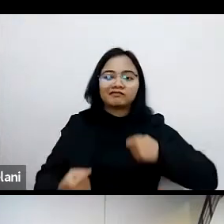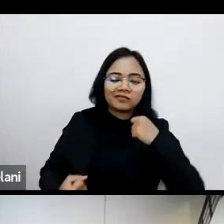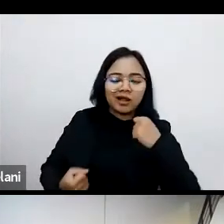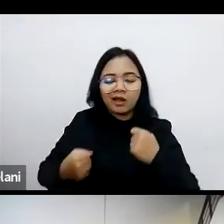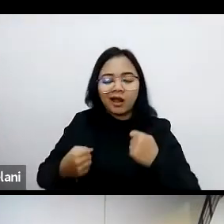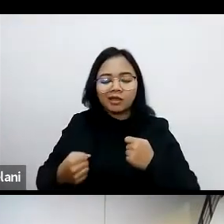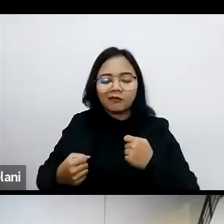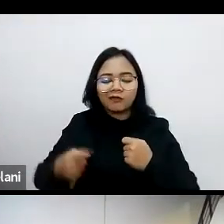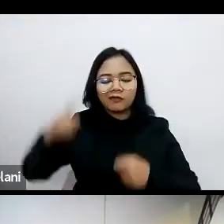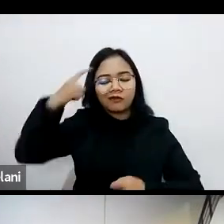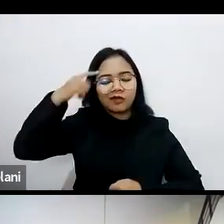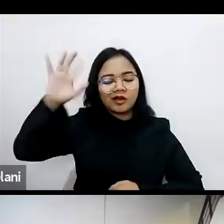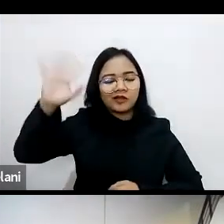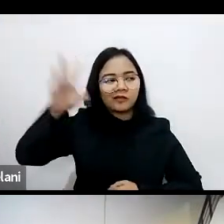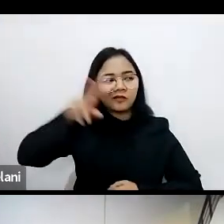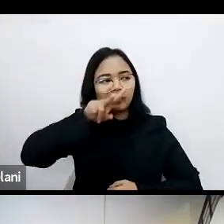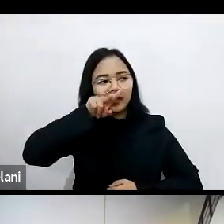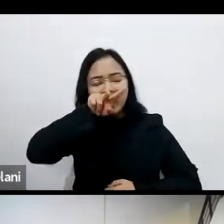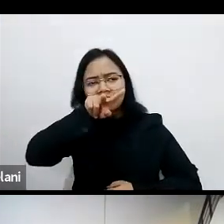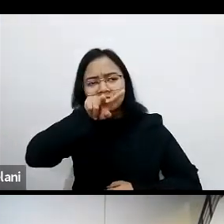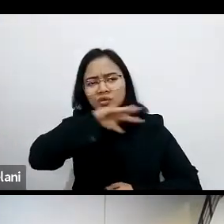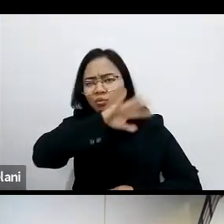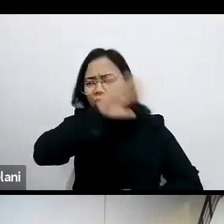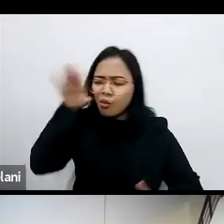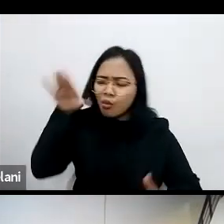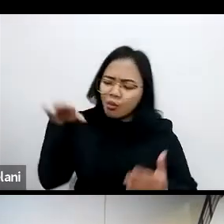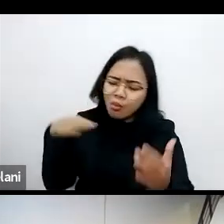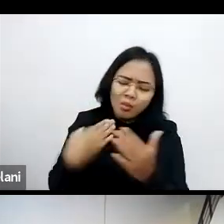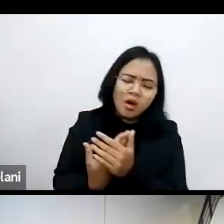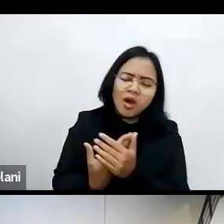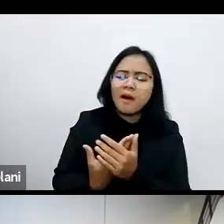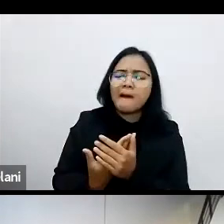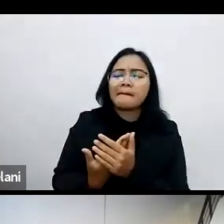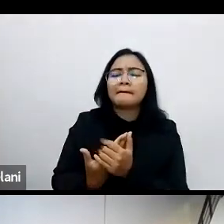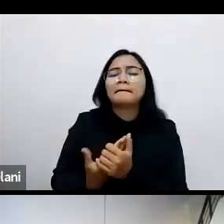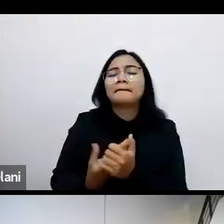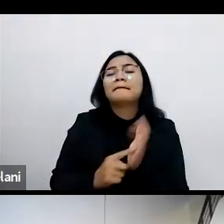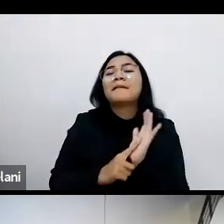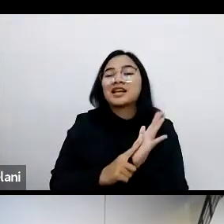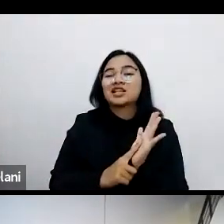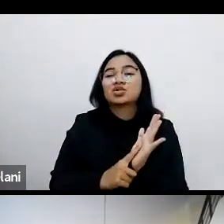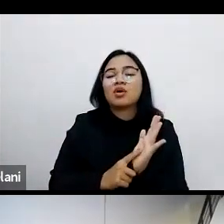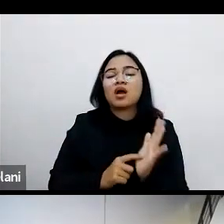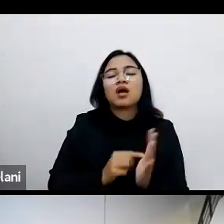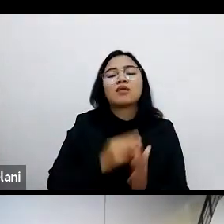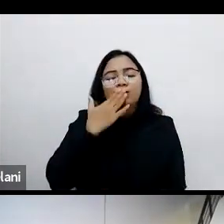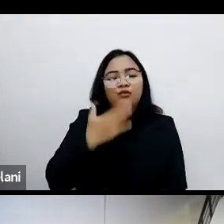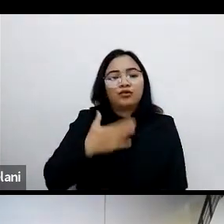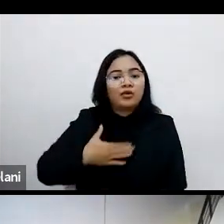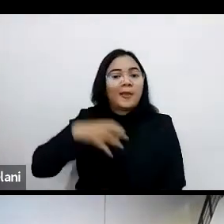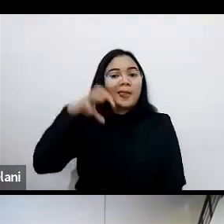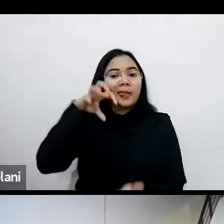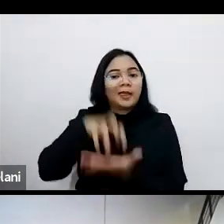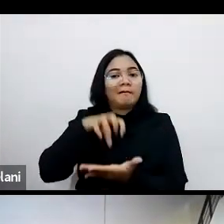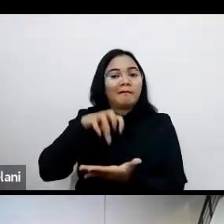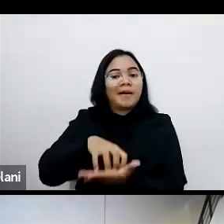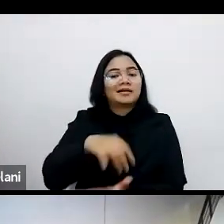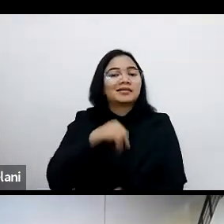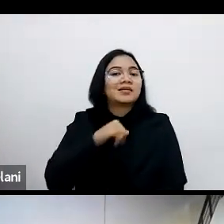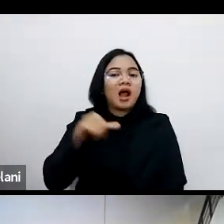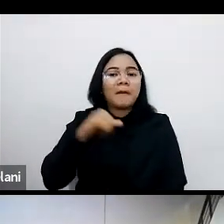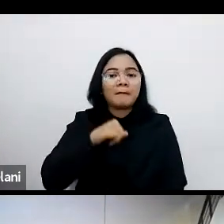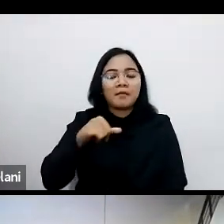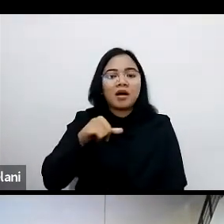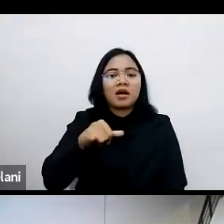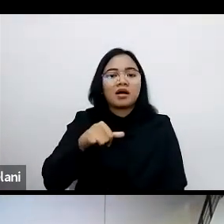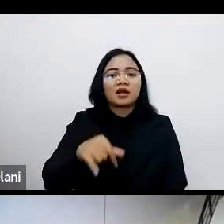memastikan bahwa semua mahasiswa mempunyai tempat yang sama di dalam ruang kelas, dari karena kan gender itu dia